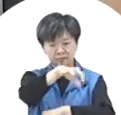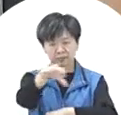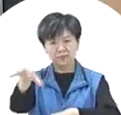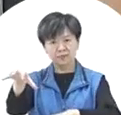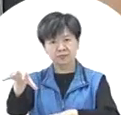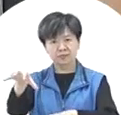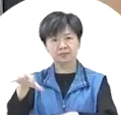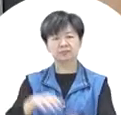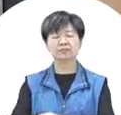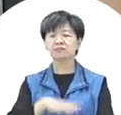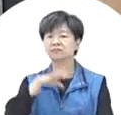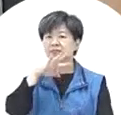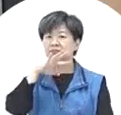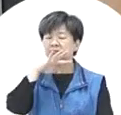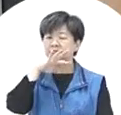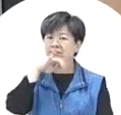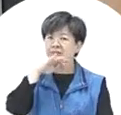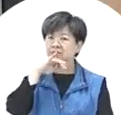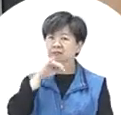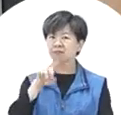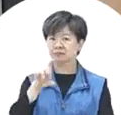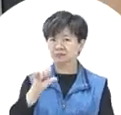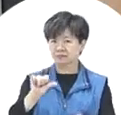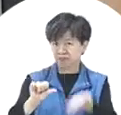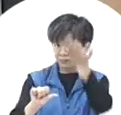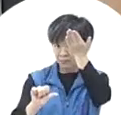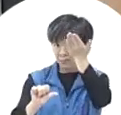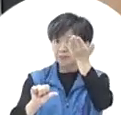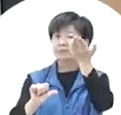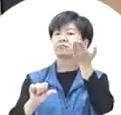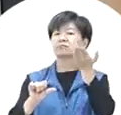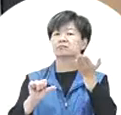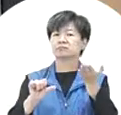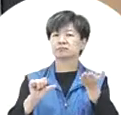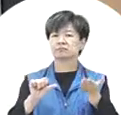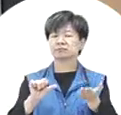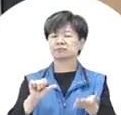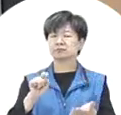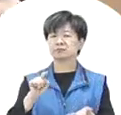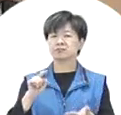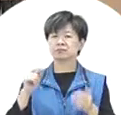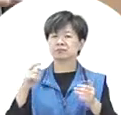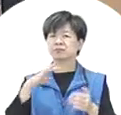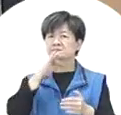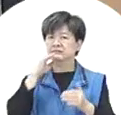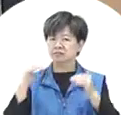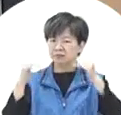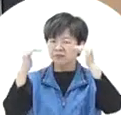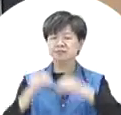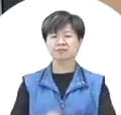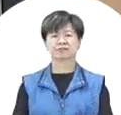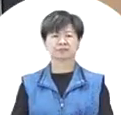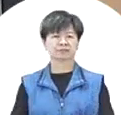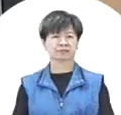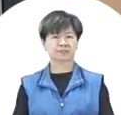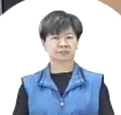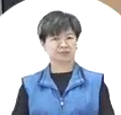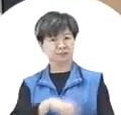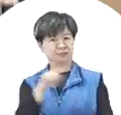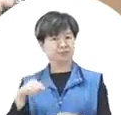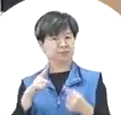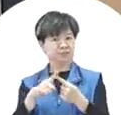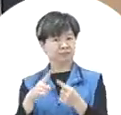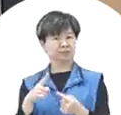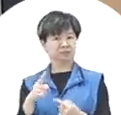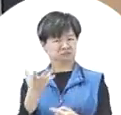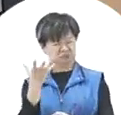个65岁以上的资深长者 哈。 对，长者他的比例相对的